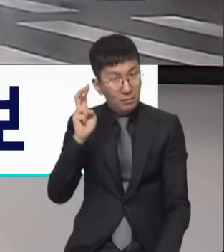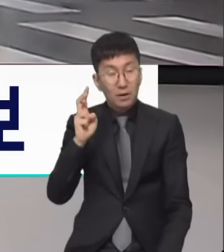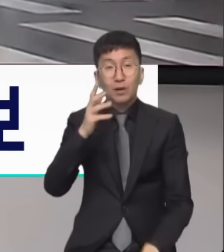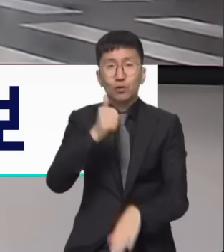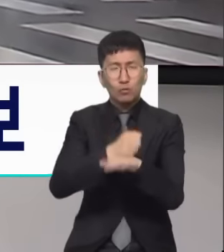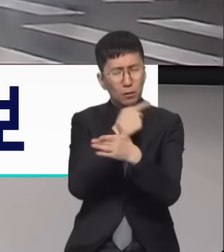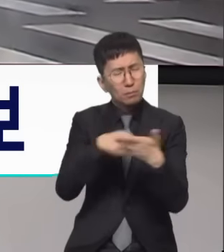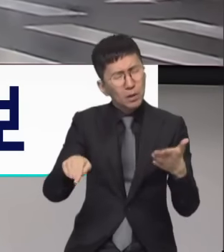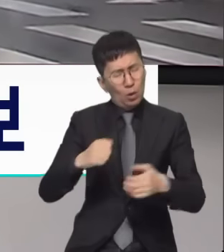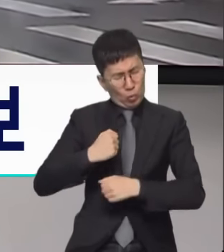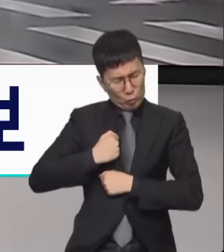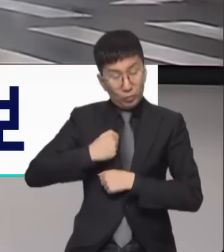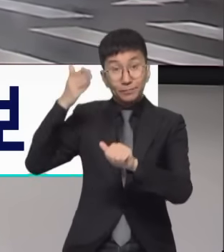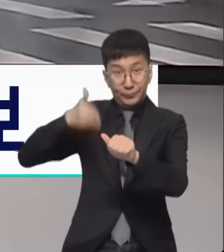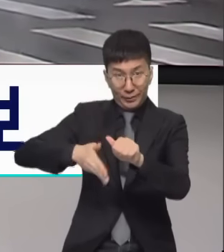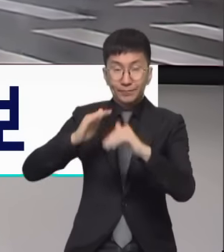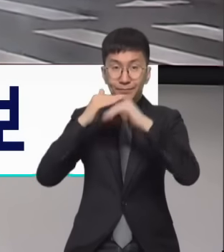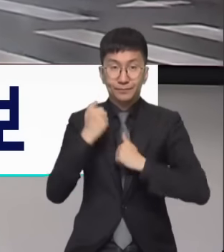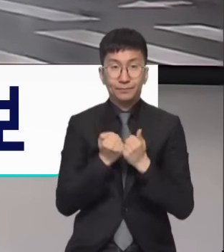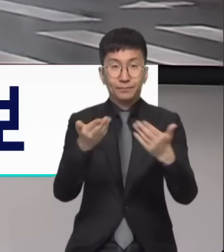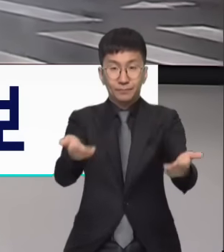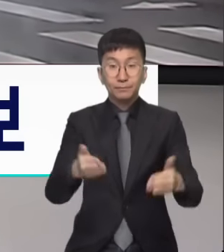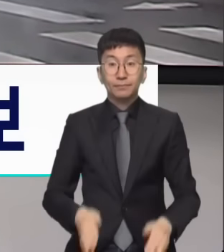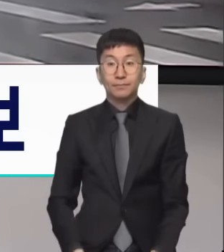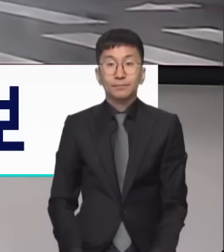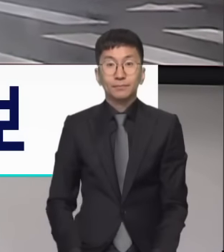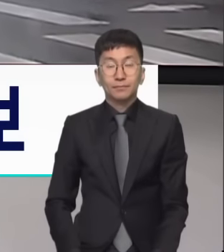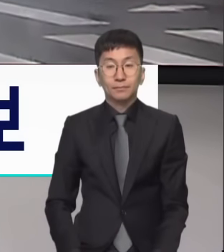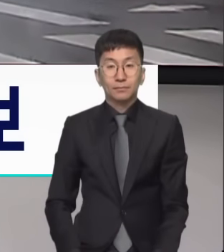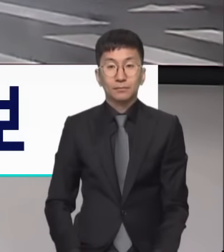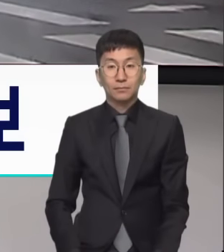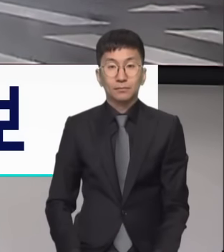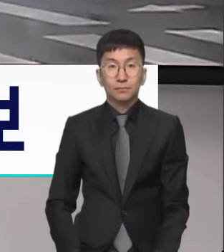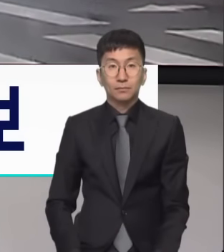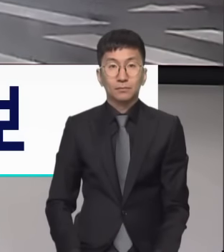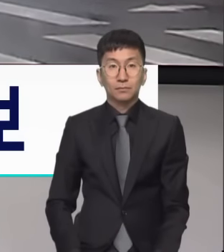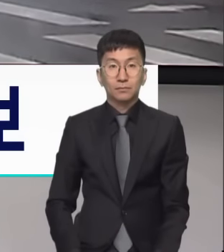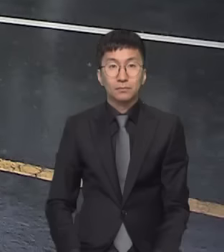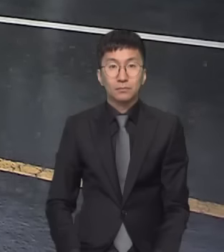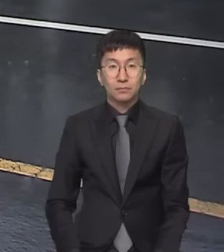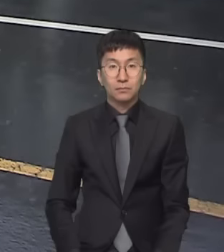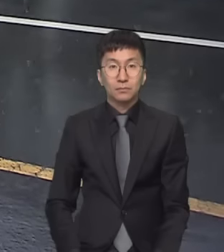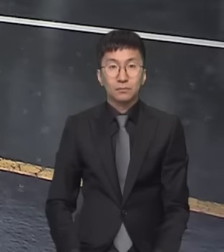피해 없도록 조심하셔야겠습니다. 정구희 기자가 전하겠습니다.